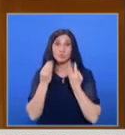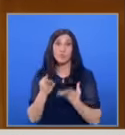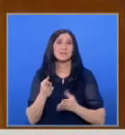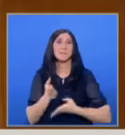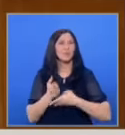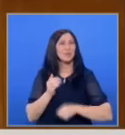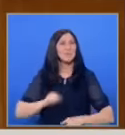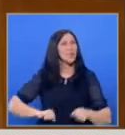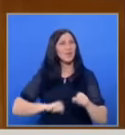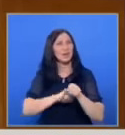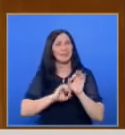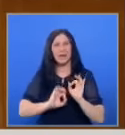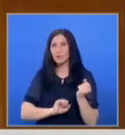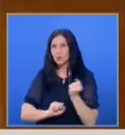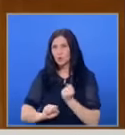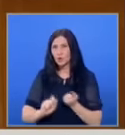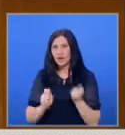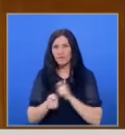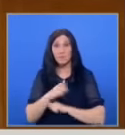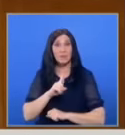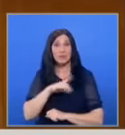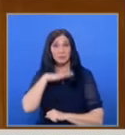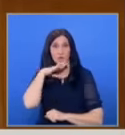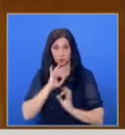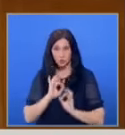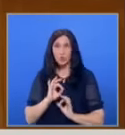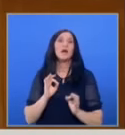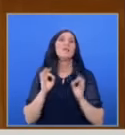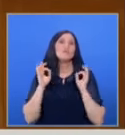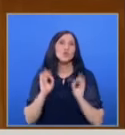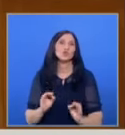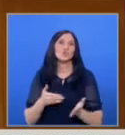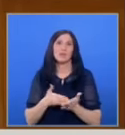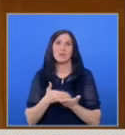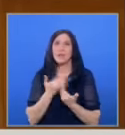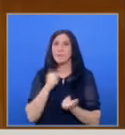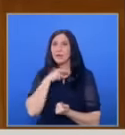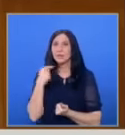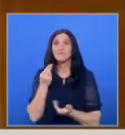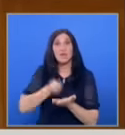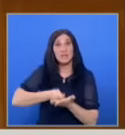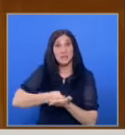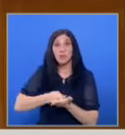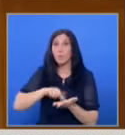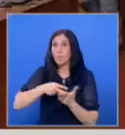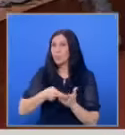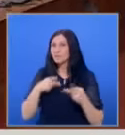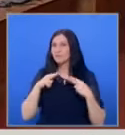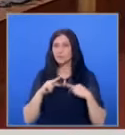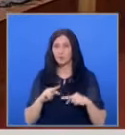конституционна реформа не е достатъчно сигурна и точно за да не се подложи на риск финансирането по плана за